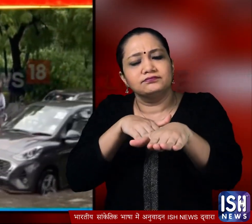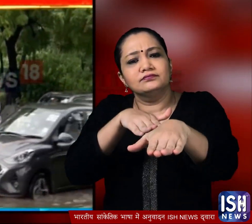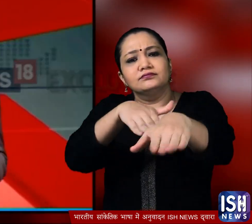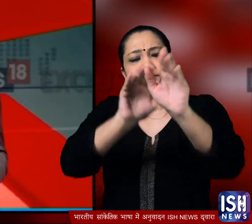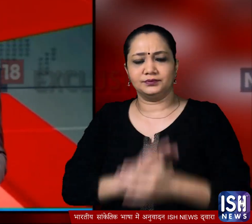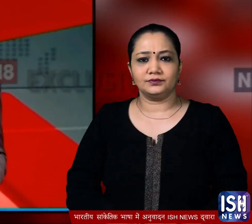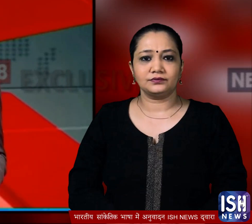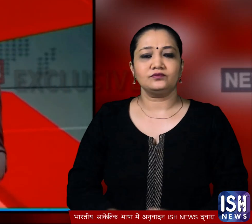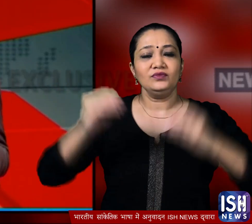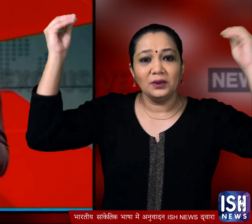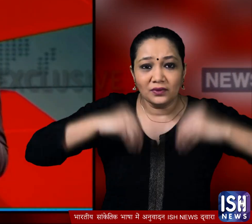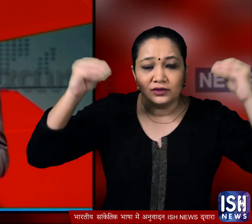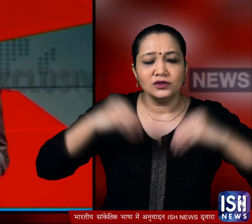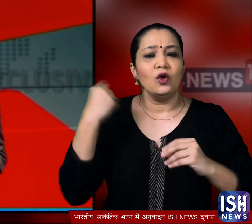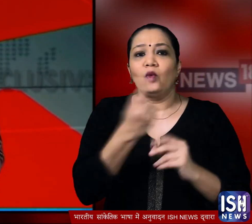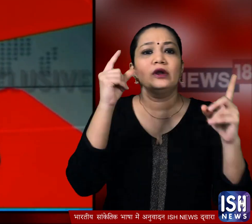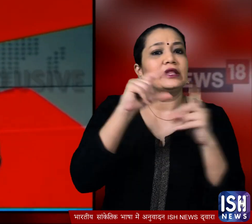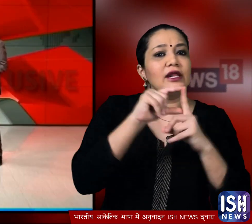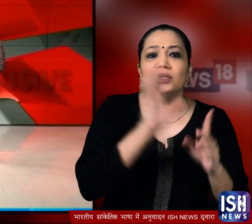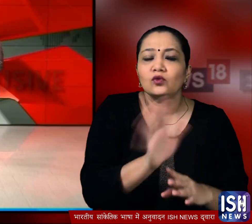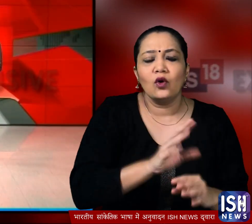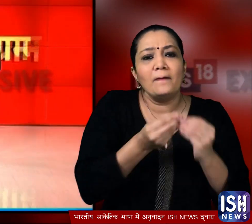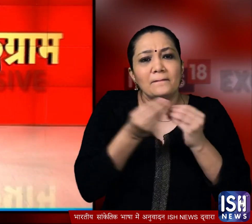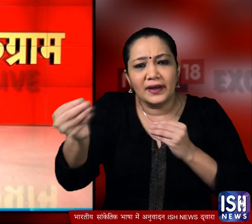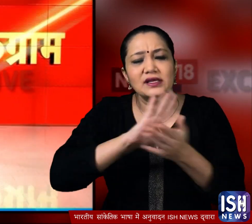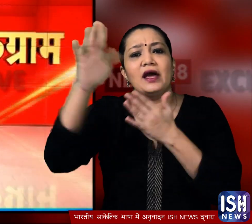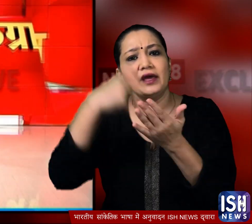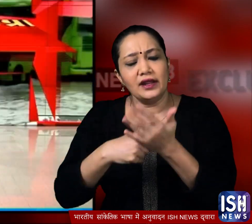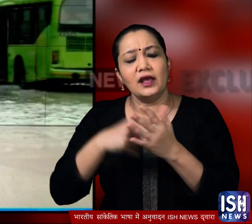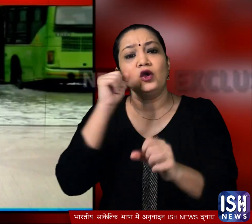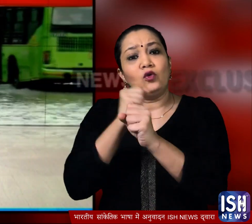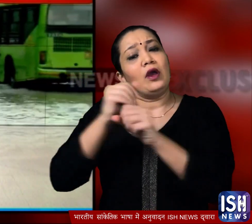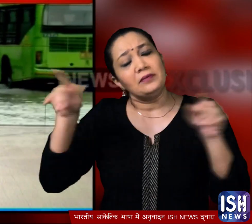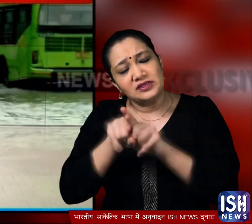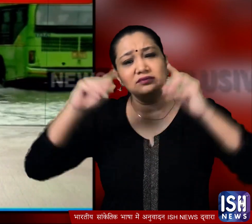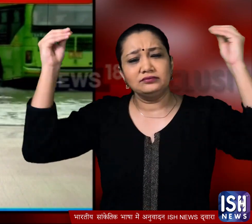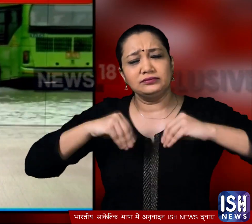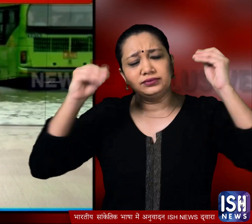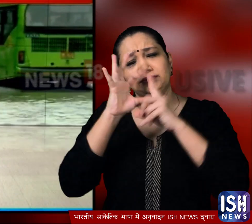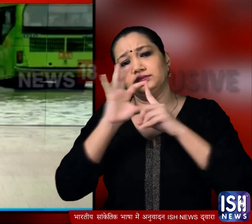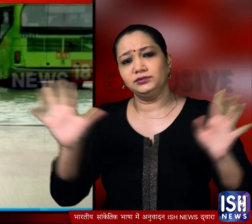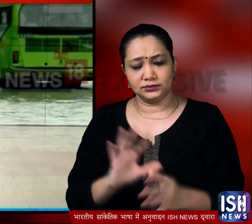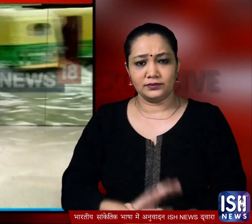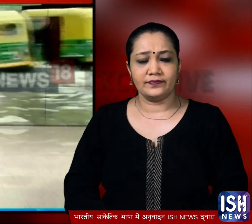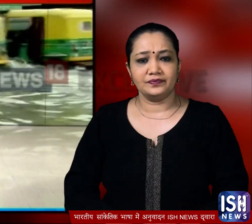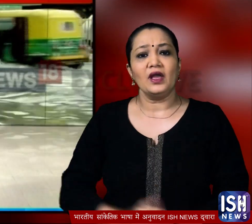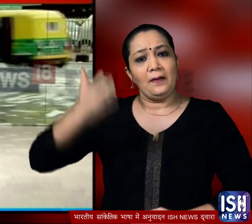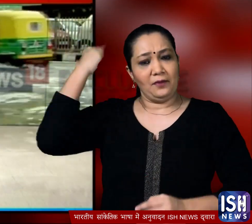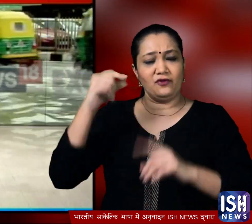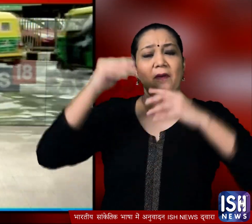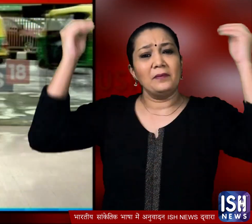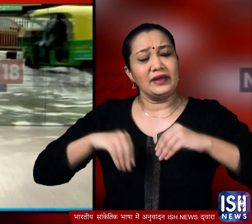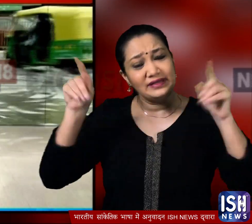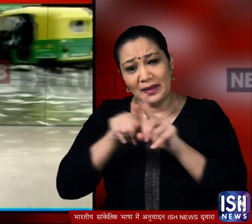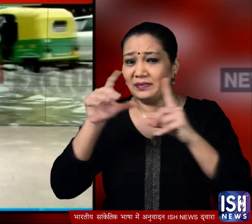दी। लेकिन मानसून की यह बारिश सिर्फ दिल्ली ही नहीं, उसके पास हरियाणा के गुरुग्राम में भी आफत बनकर बरसी। पिछली बारिश में बेहाल हो